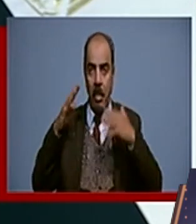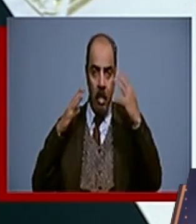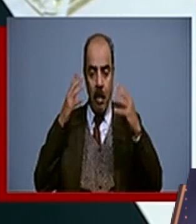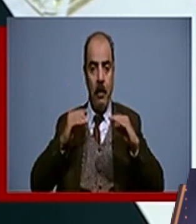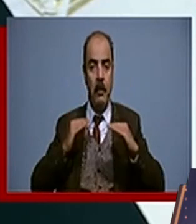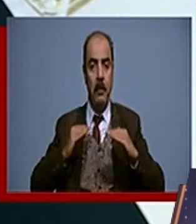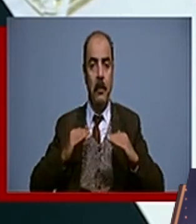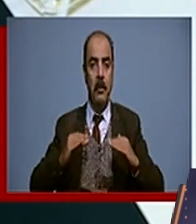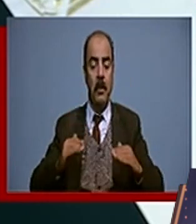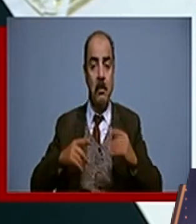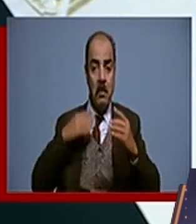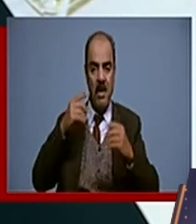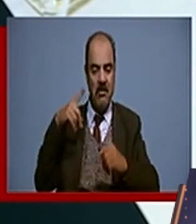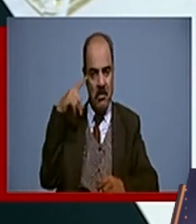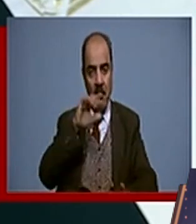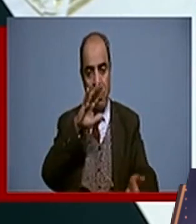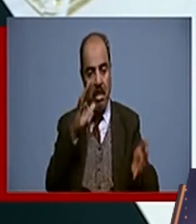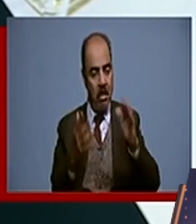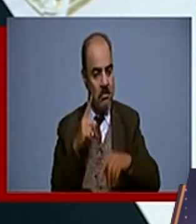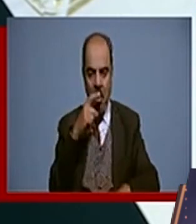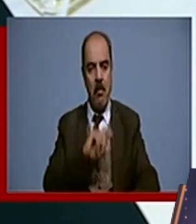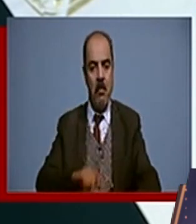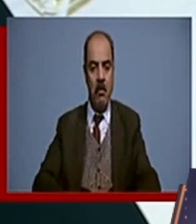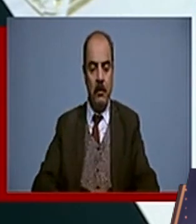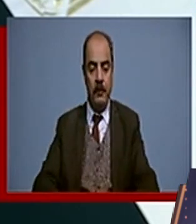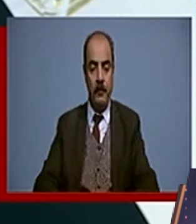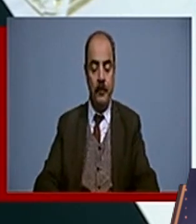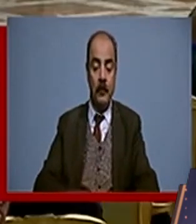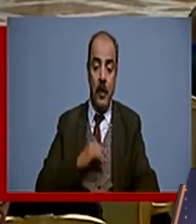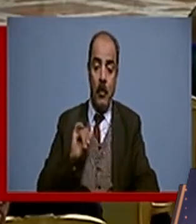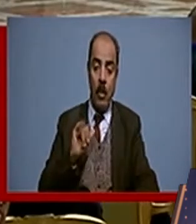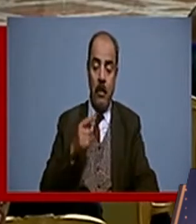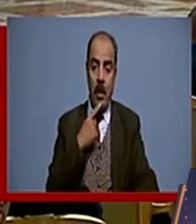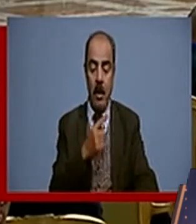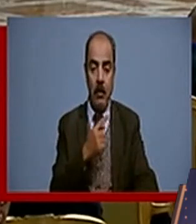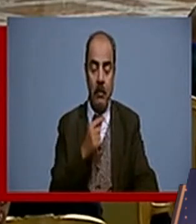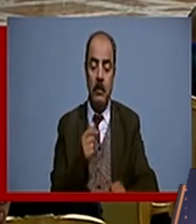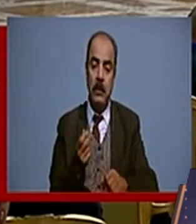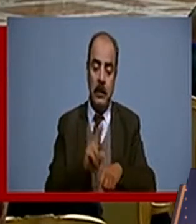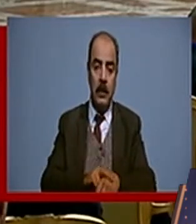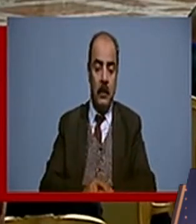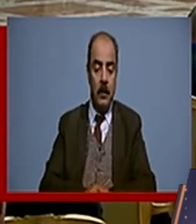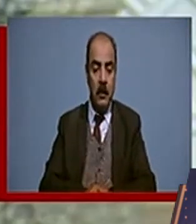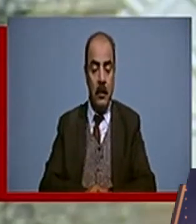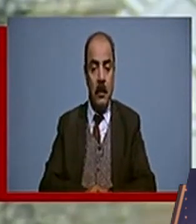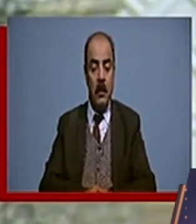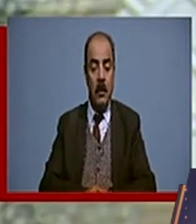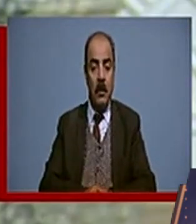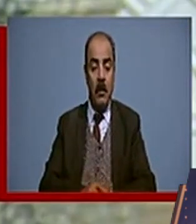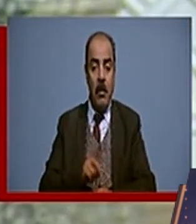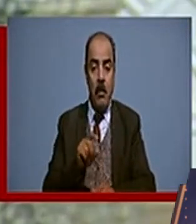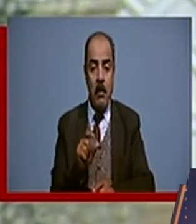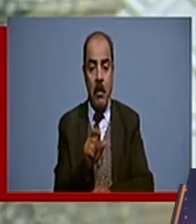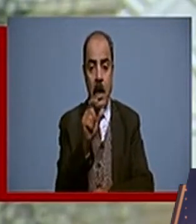تلافيا لتداعياتها على العالم كله. نقطة أخرى تحدثنا فيها أيضا هي الأزمة سد النهضة، وقلنا